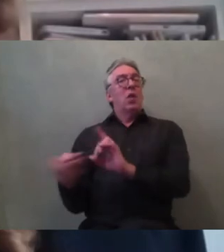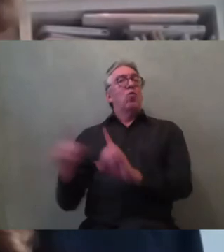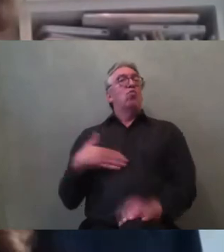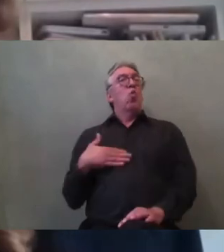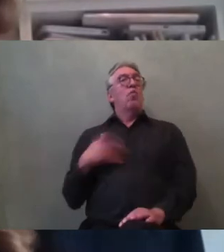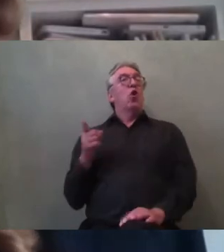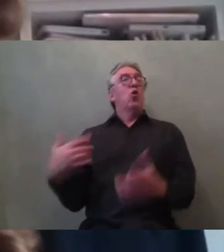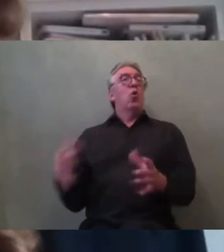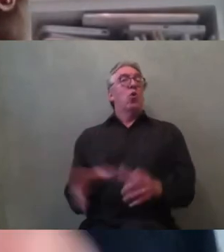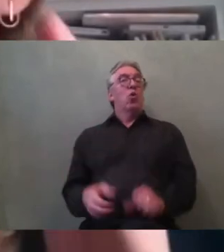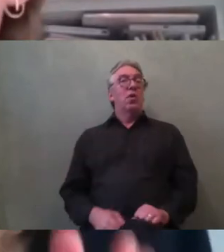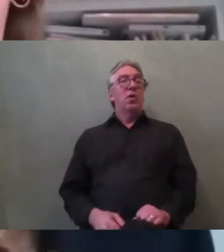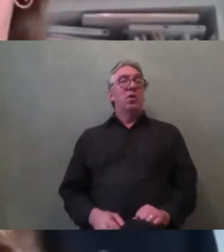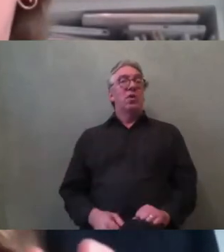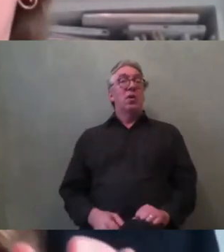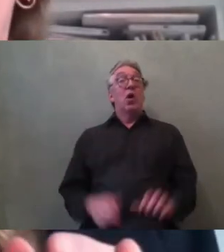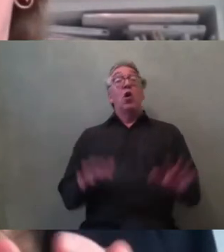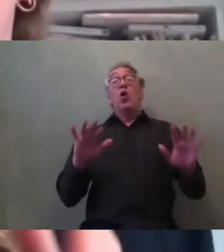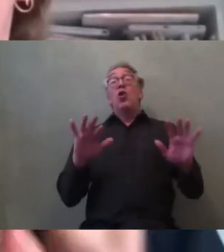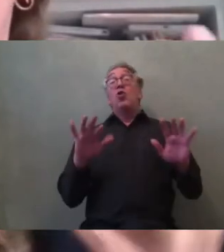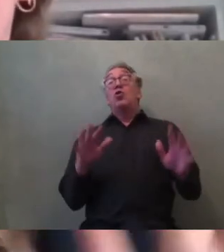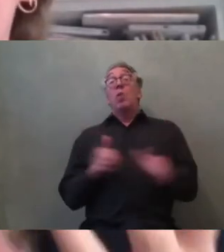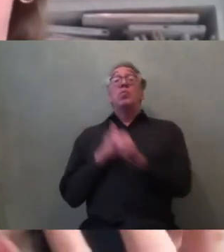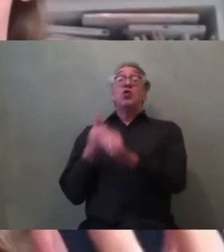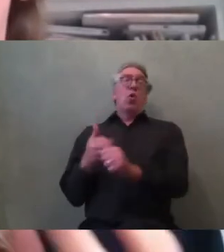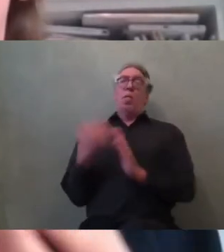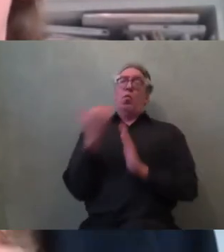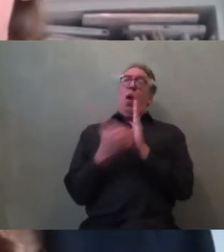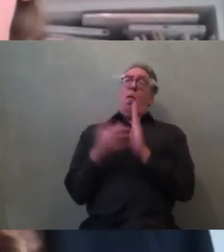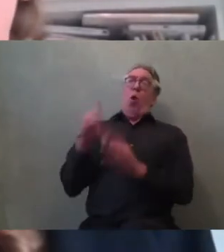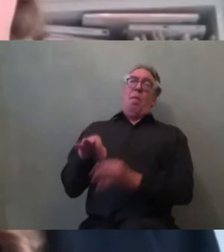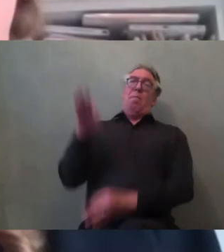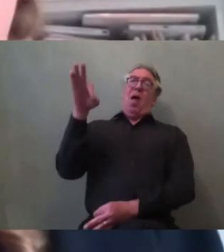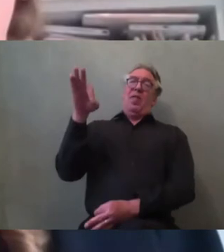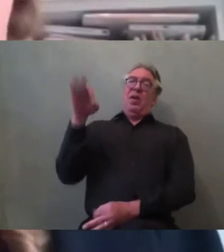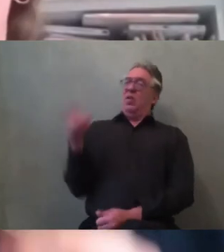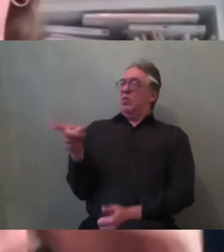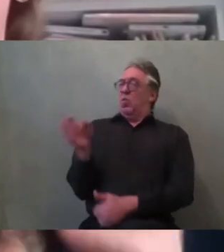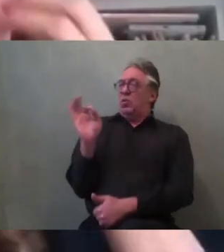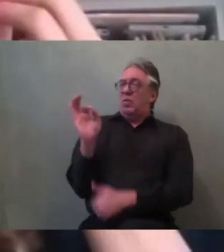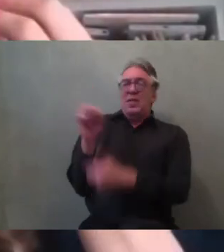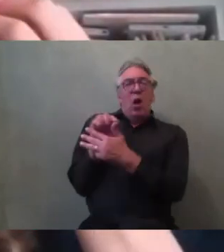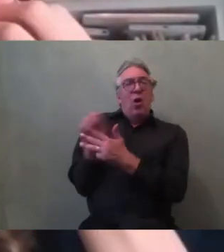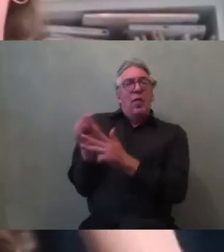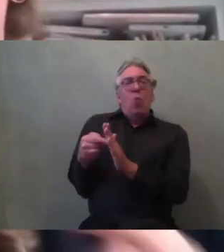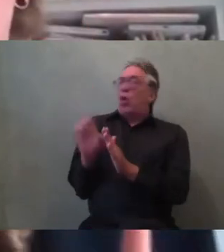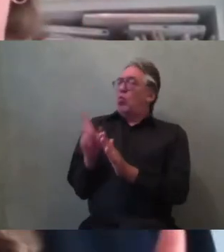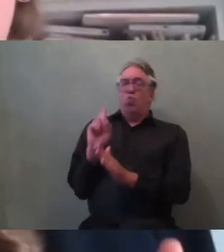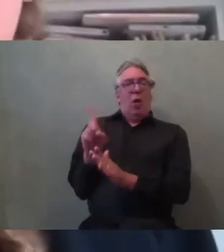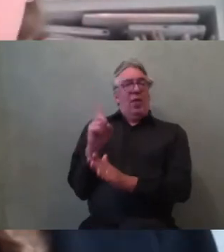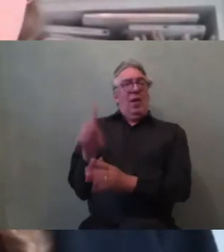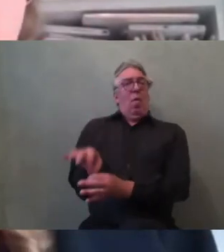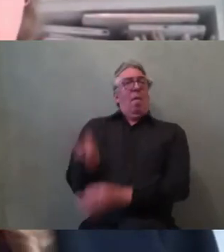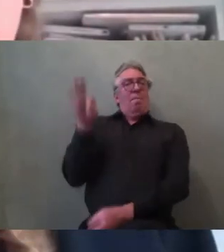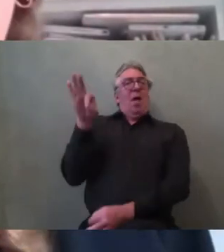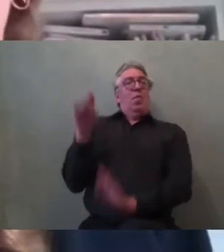leidt soms tot programma's op maat, omdat ze zulke specifieke dingen nodig hebben dat het alleen maar op dat moment